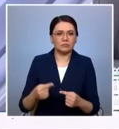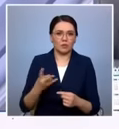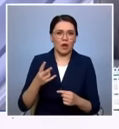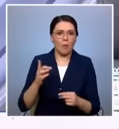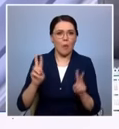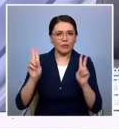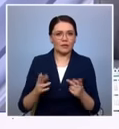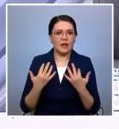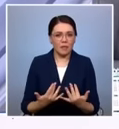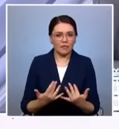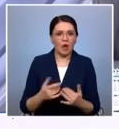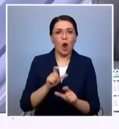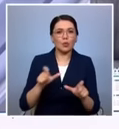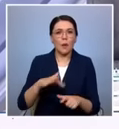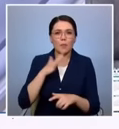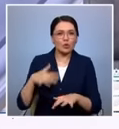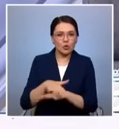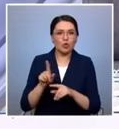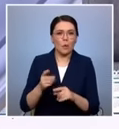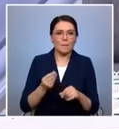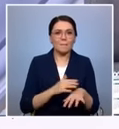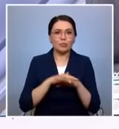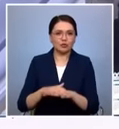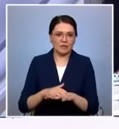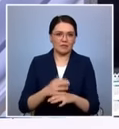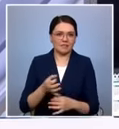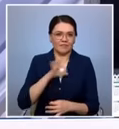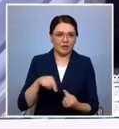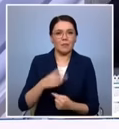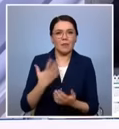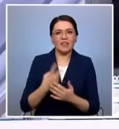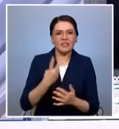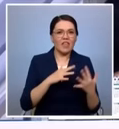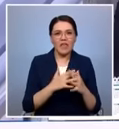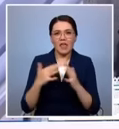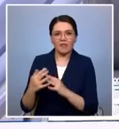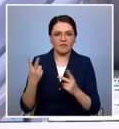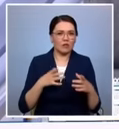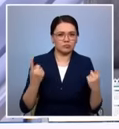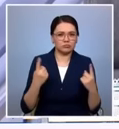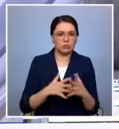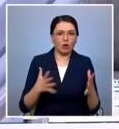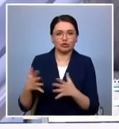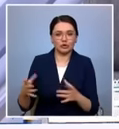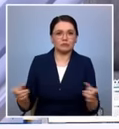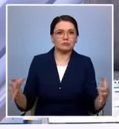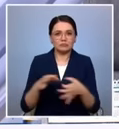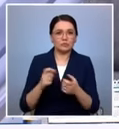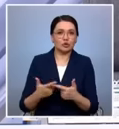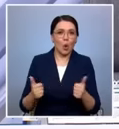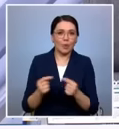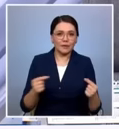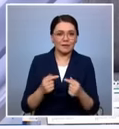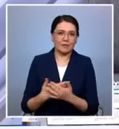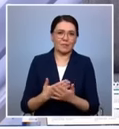Башкортостан – дожимать». Конец цитаты. Вот это его любимое «дожимать», оно звучит по поводу и без повода, в тему и не в